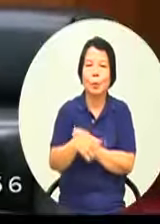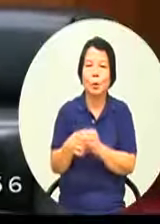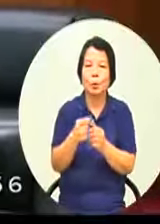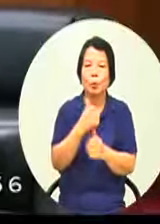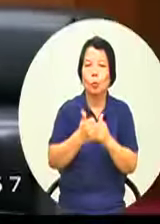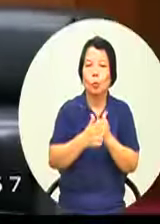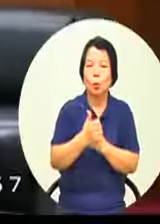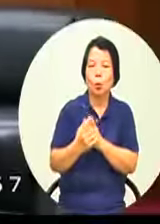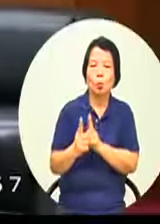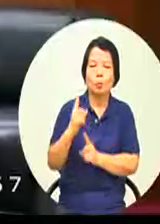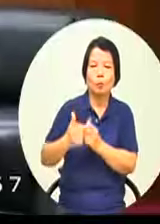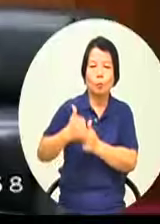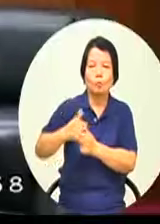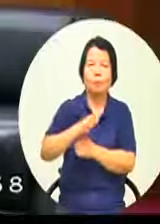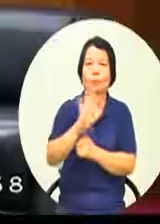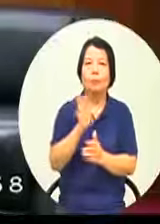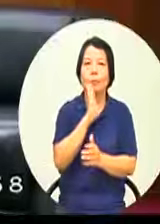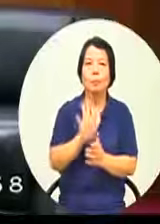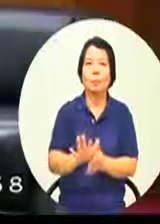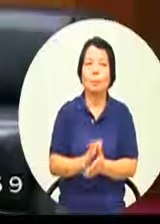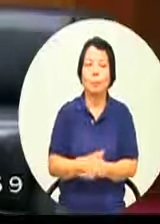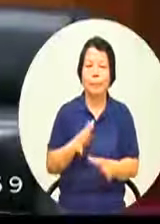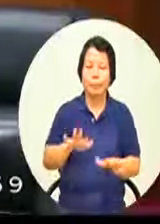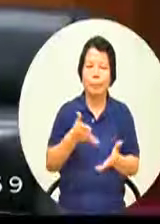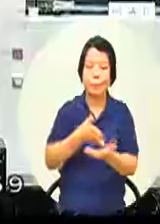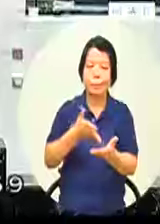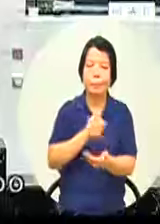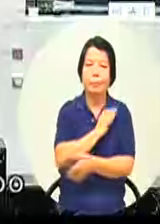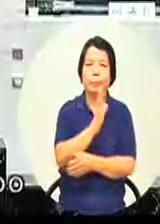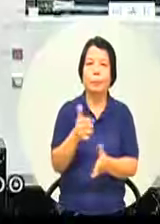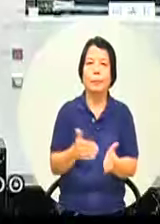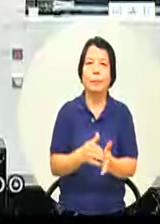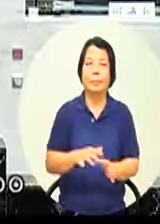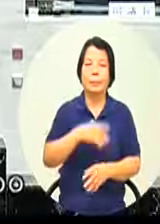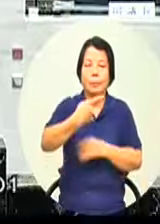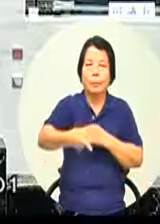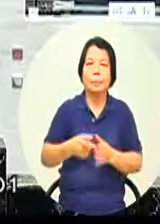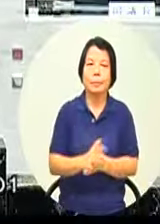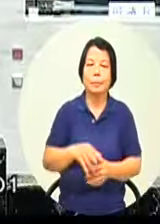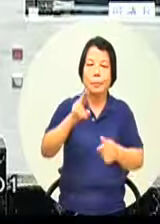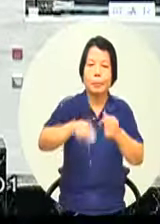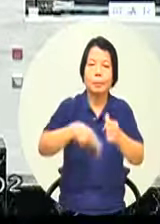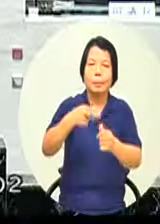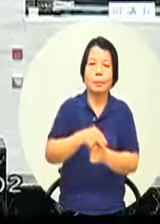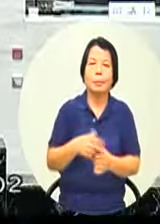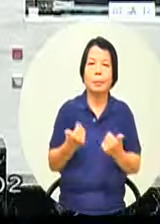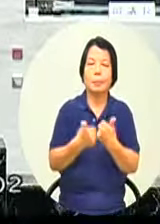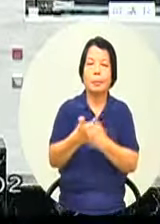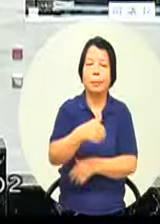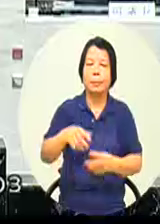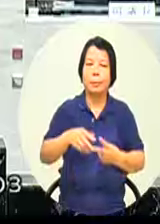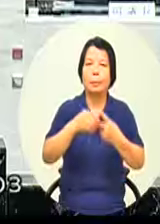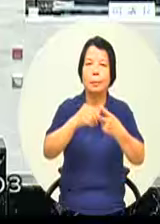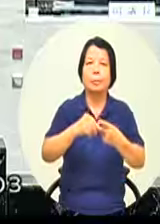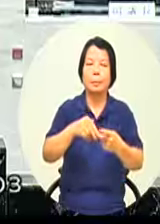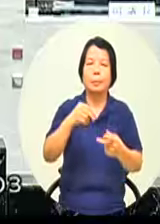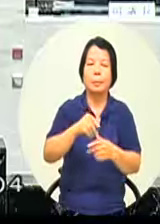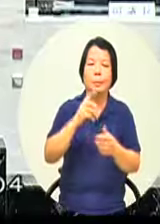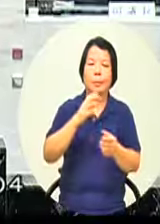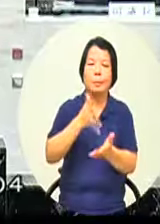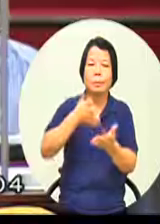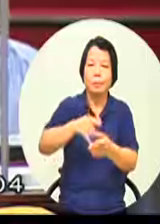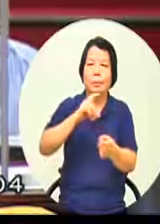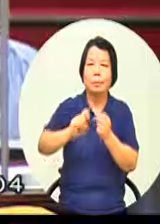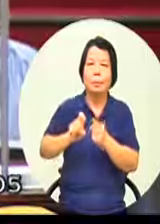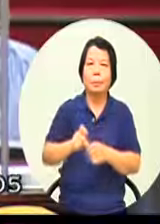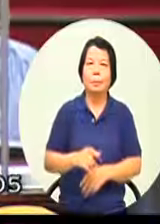哈。那以上是我今天的咨询，谢谢。 好，接下来请刘信正议员第二次发言，时间十分钟。 好，谢